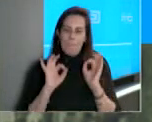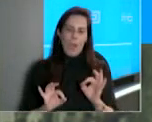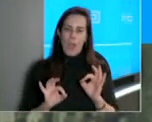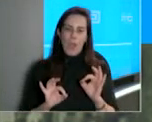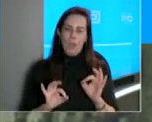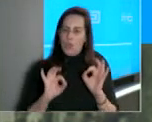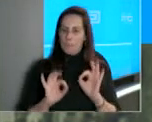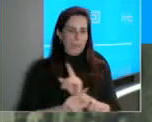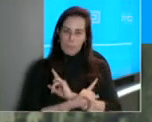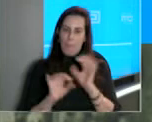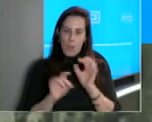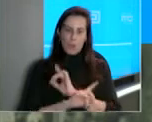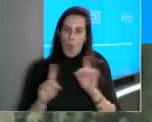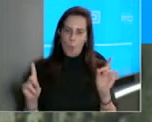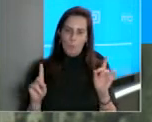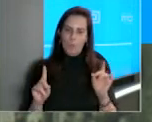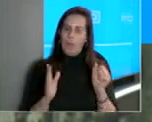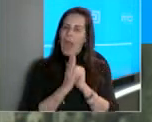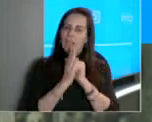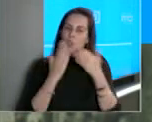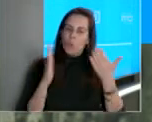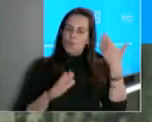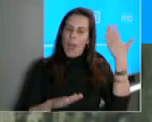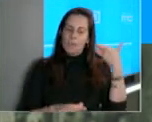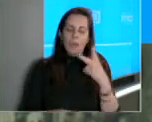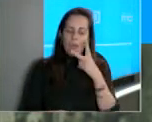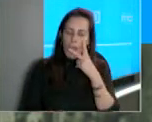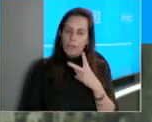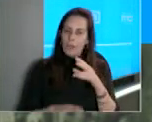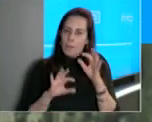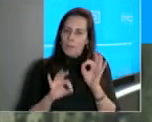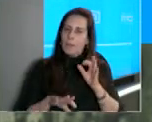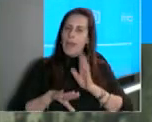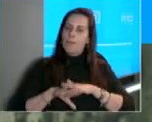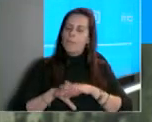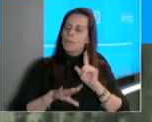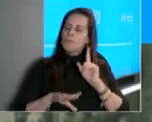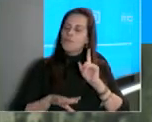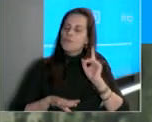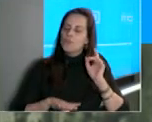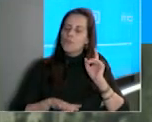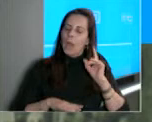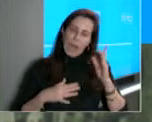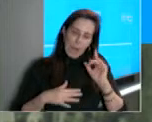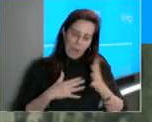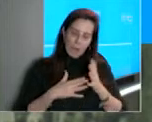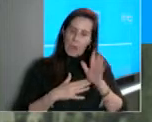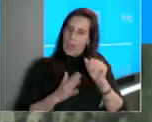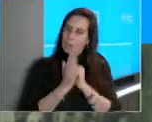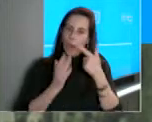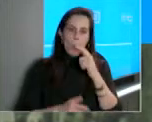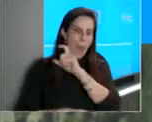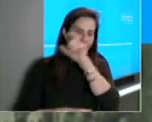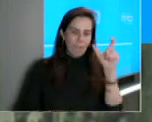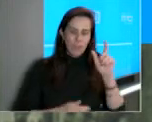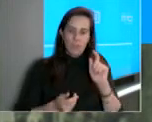מלהיות אמיתי. כי העיתונות ראתה בהחלט את התפקיד שלה כמבקרת, כולל מעריב שאמרנו